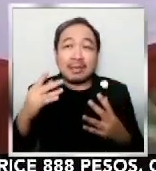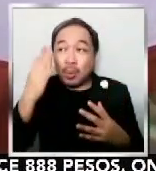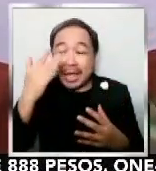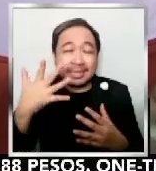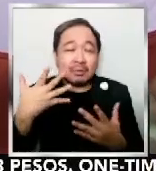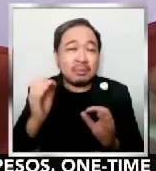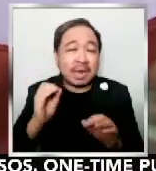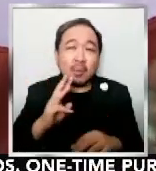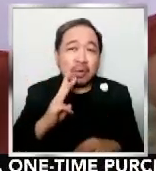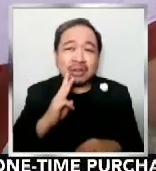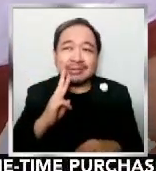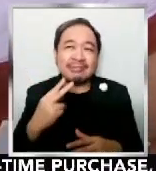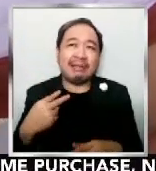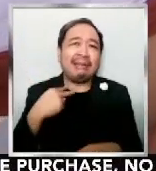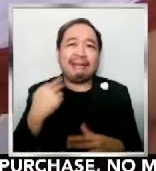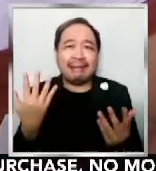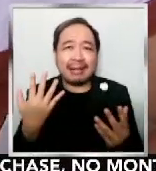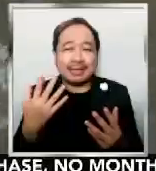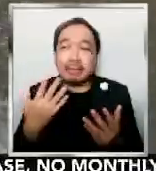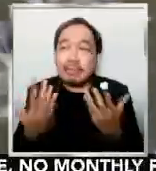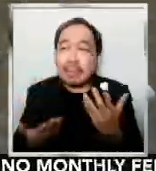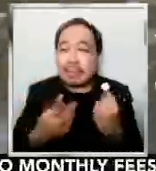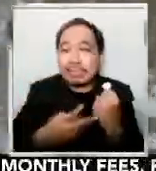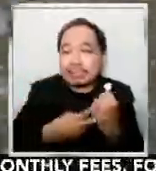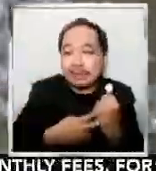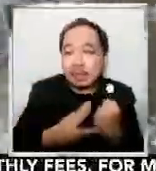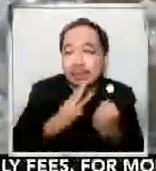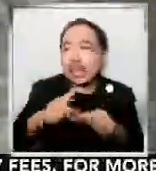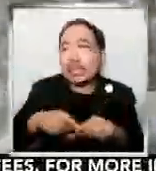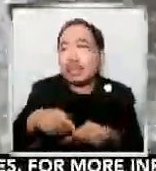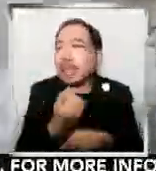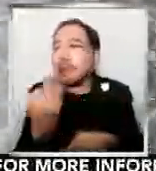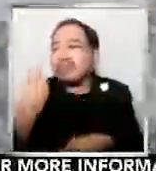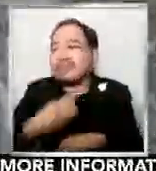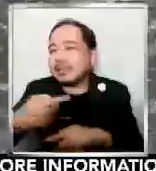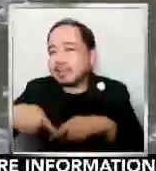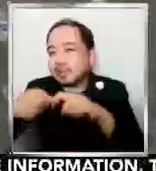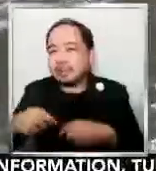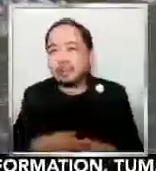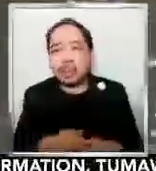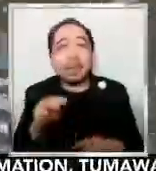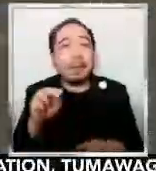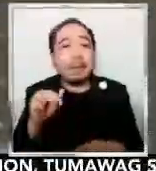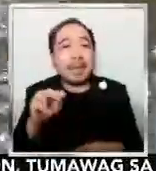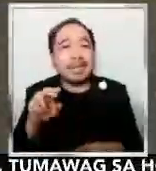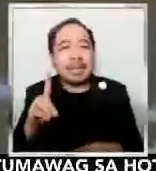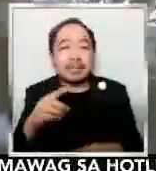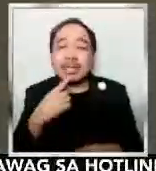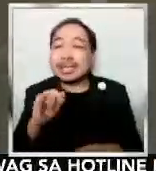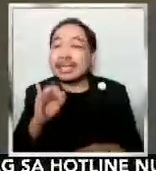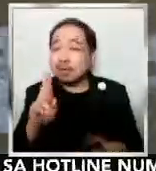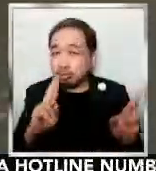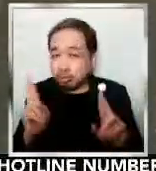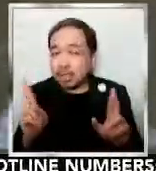Hindi, mag-imbak muna. Depende po kung ilang araw po mawalan. Nagpaalala naman ang Maynilad na pagbalik ng supply ng tubig,